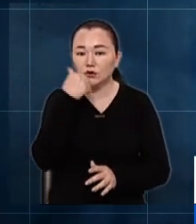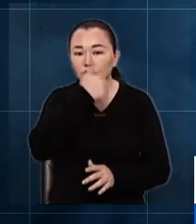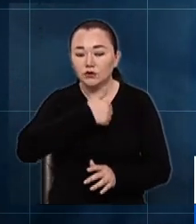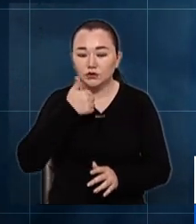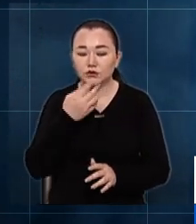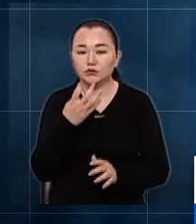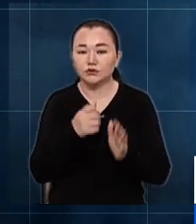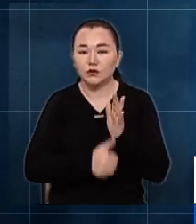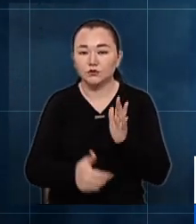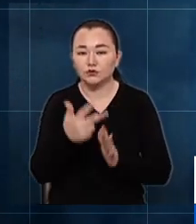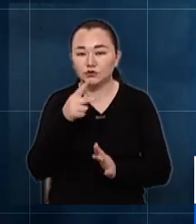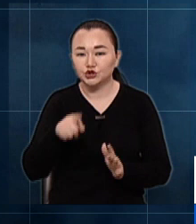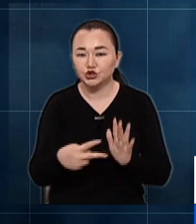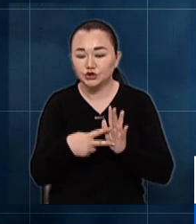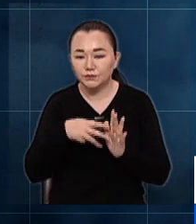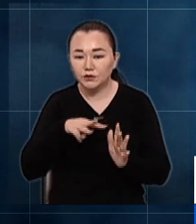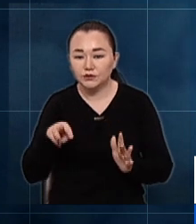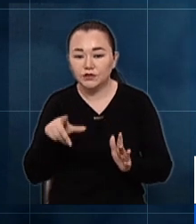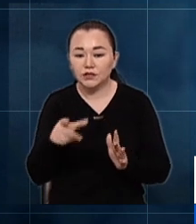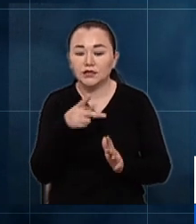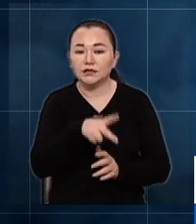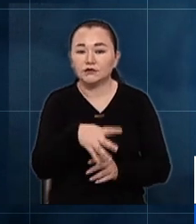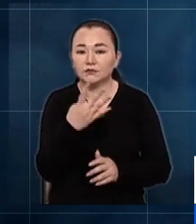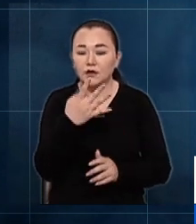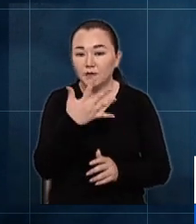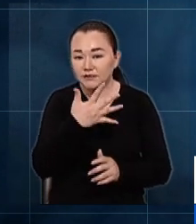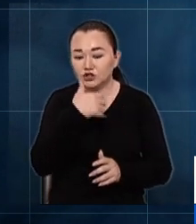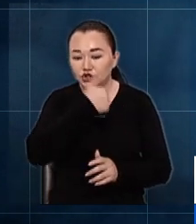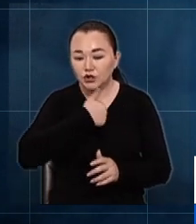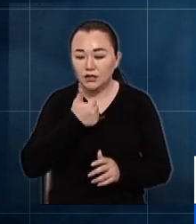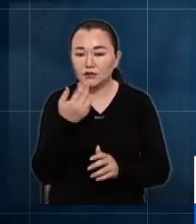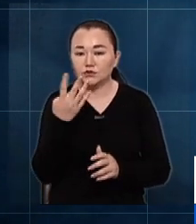жылы 463,7 миллион теңге, 2025 жылы